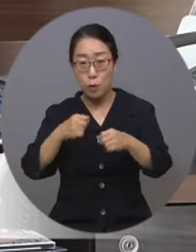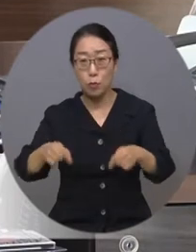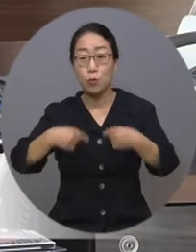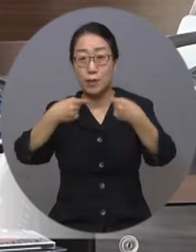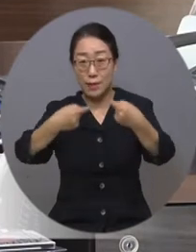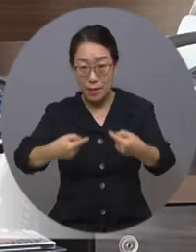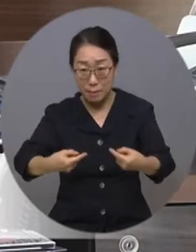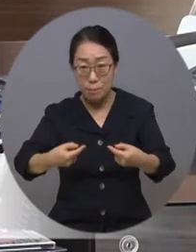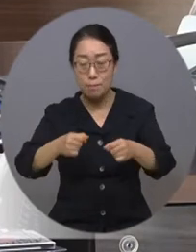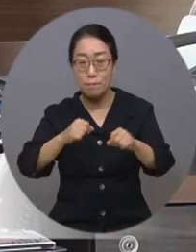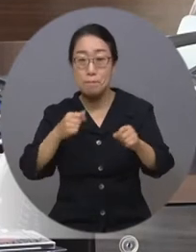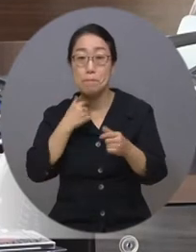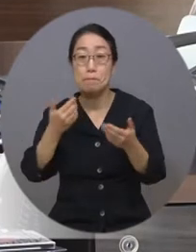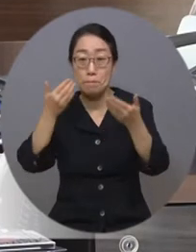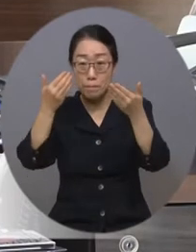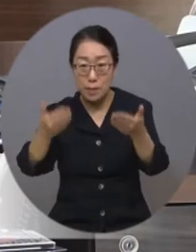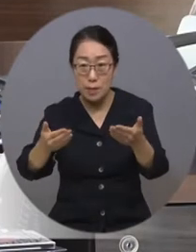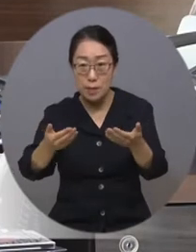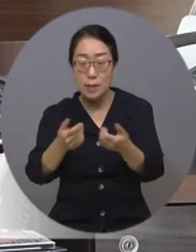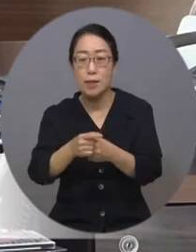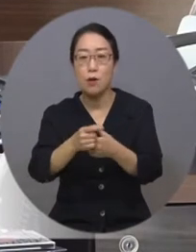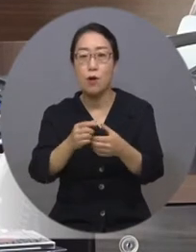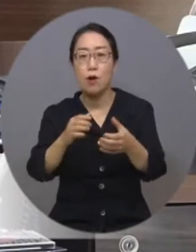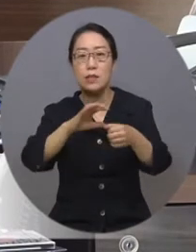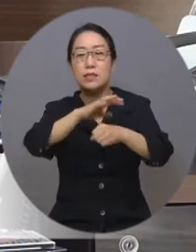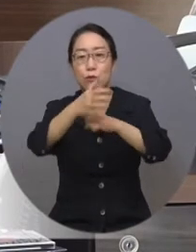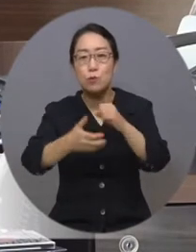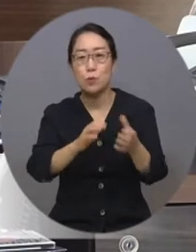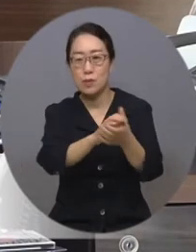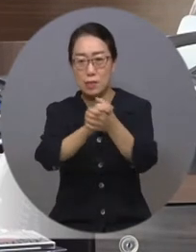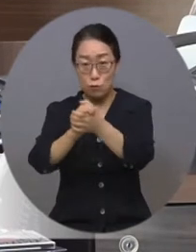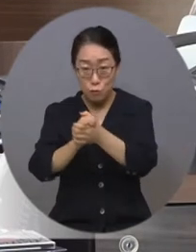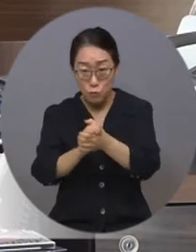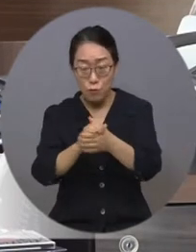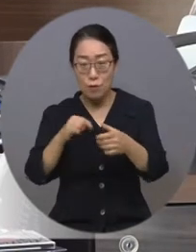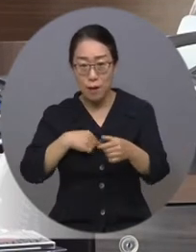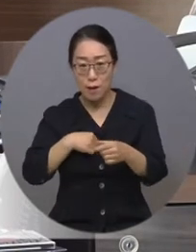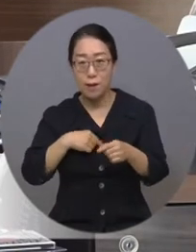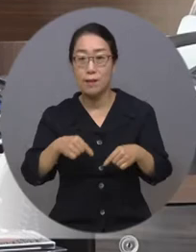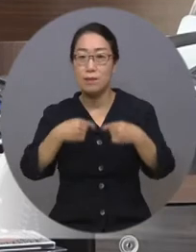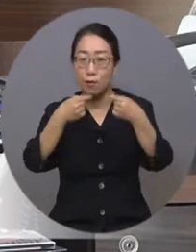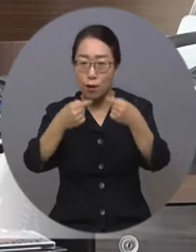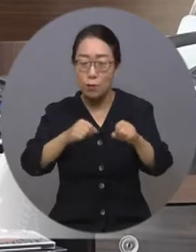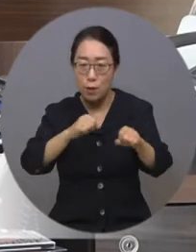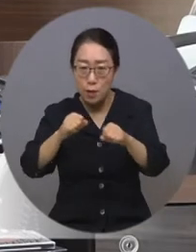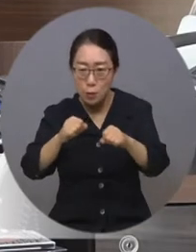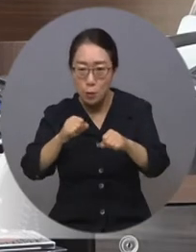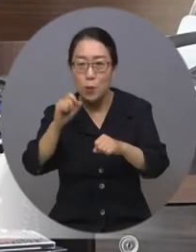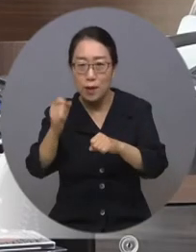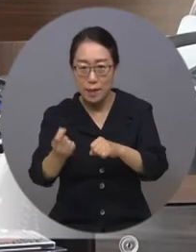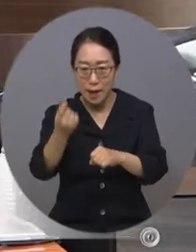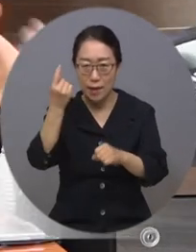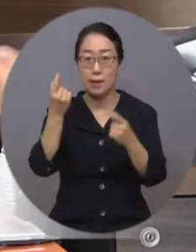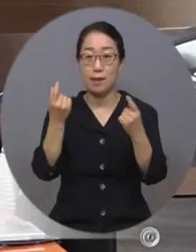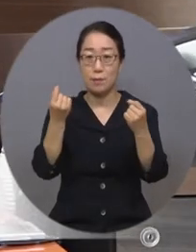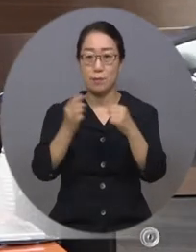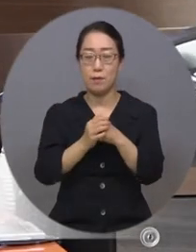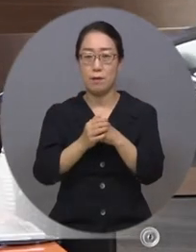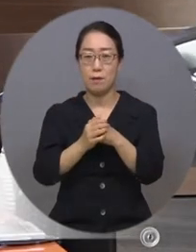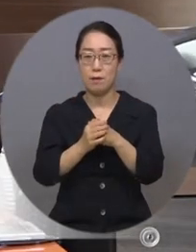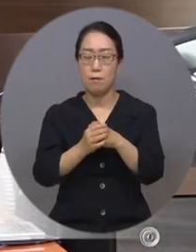됐습니다. 그것이 제가 이 지구촌 친구들의 지금까지 쭉 그 봉사를 이어남아 계기가 되지 않나 싶고요.